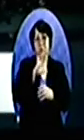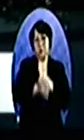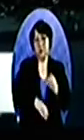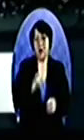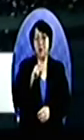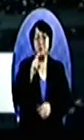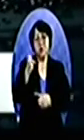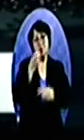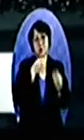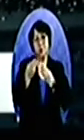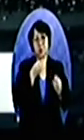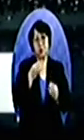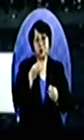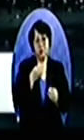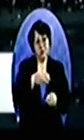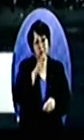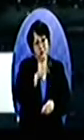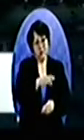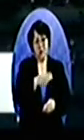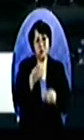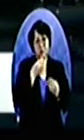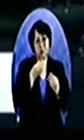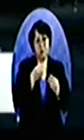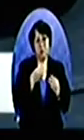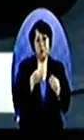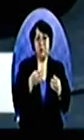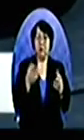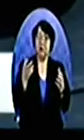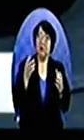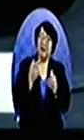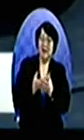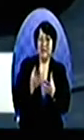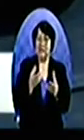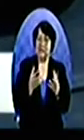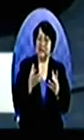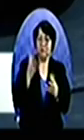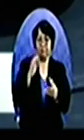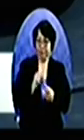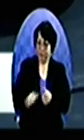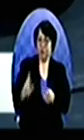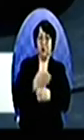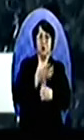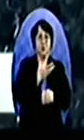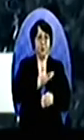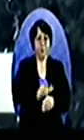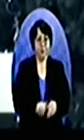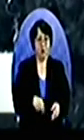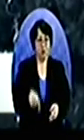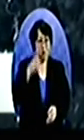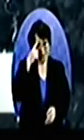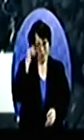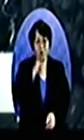дүнг бараг 3 дахин бууруулан зуучлагч компаниар дамжуулж төлж барагдууллаа. За ингээд гадаа талдаа Монголын нэр хүндэд харшлах асуудалгүй